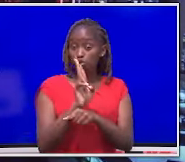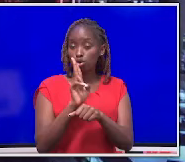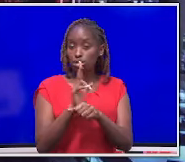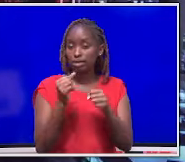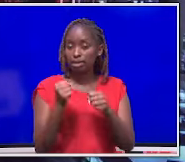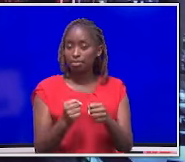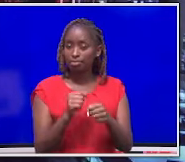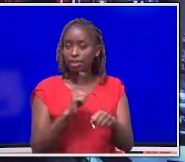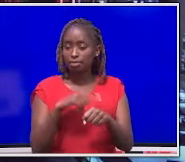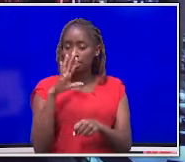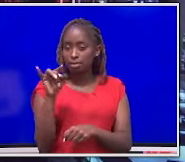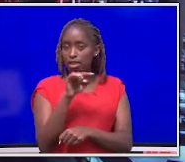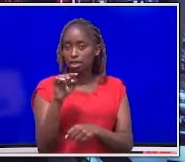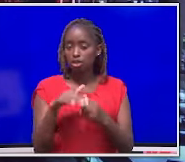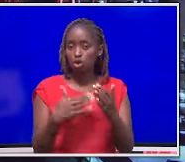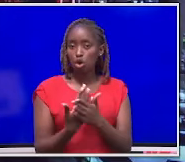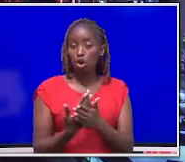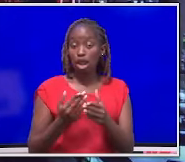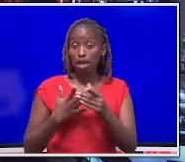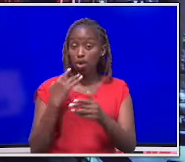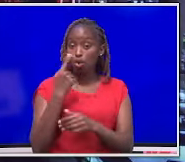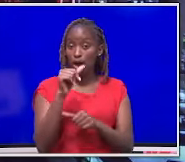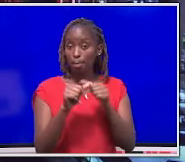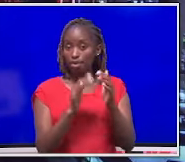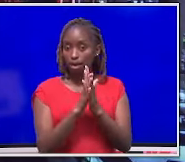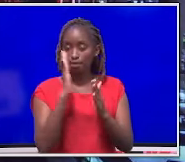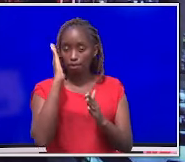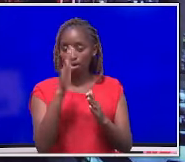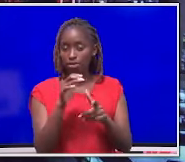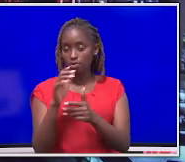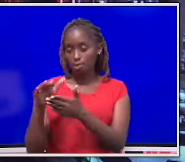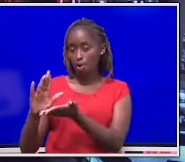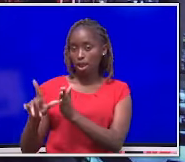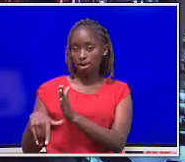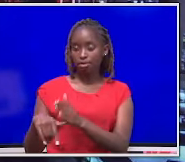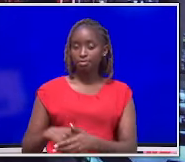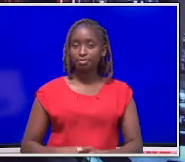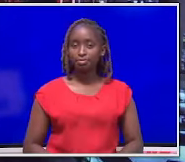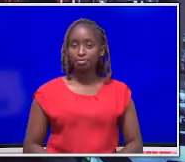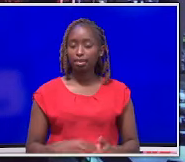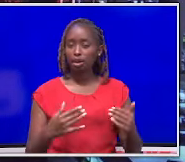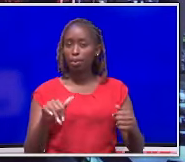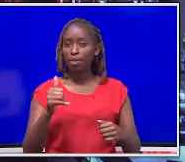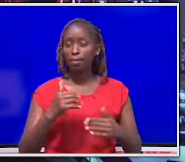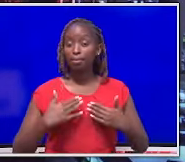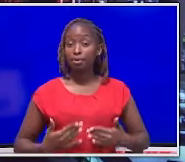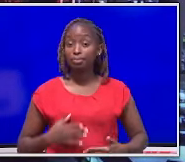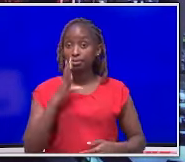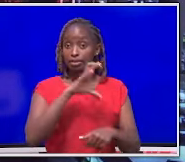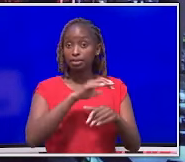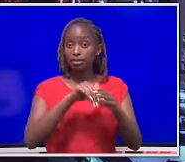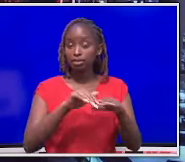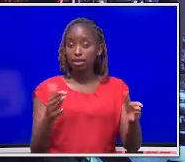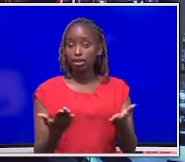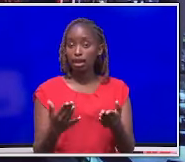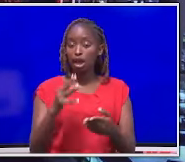watakuwa wakiangazia hayo zaidi. Kwingineko ni kwa mwili mmoja zaidi umepatikana katika chimbo la mawe Kwari